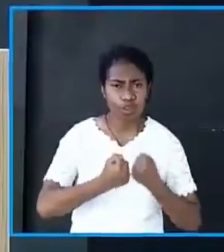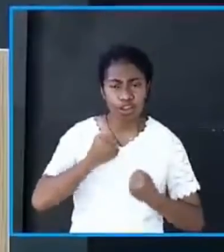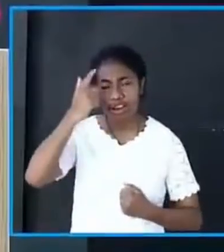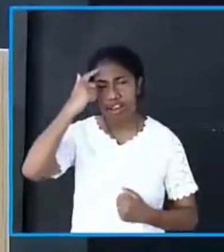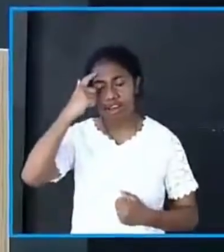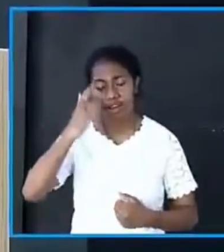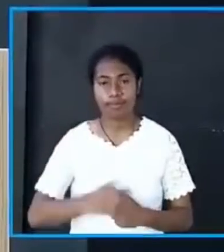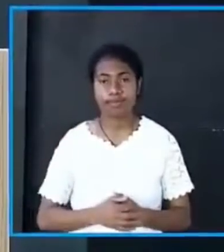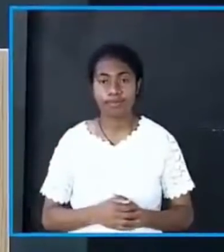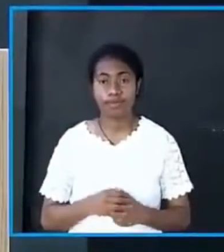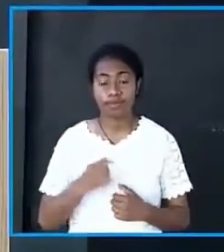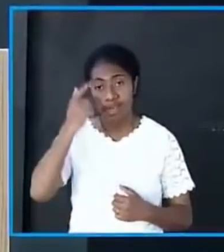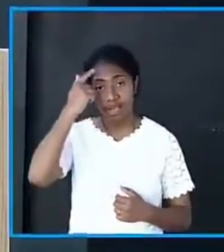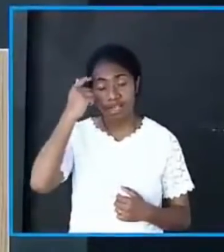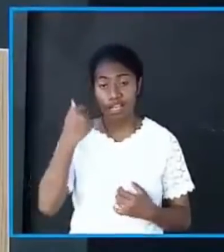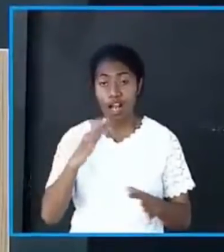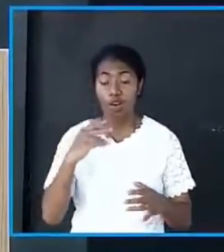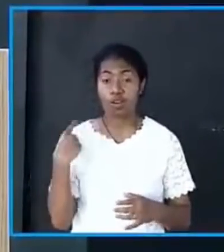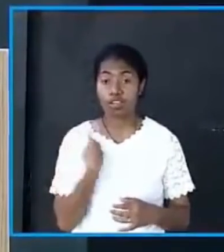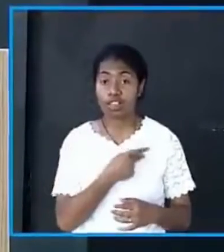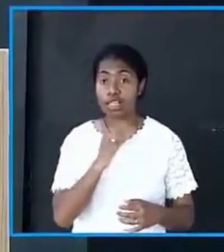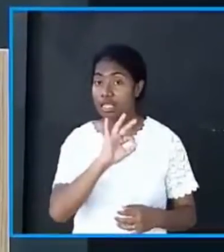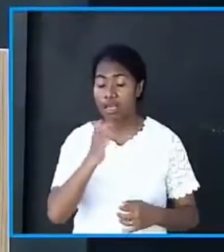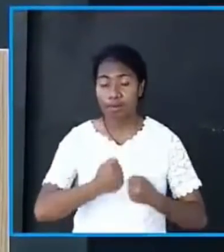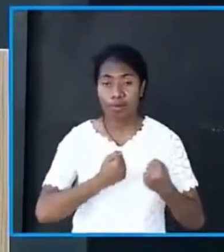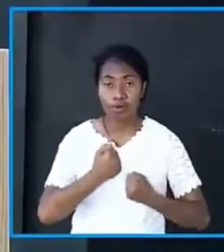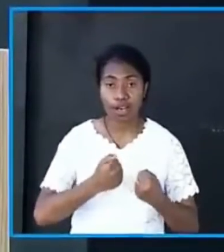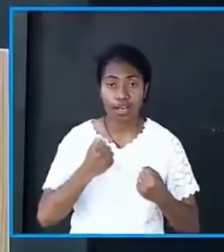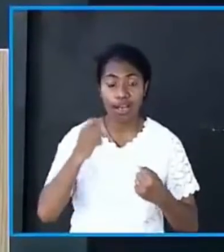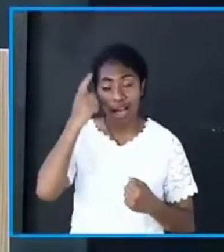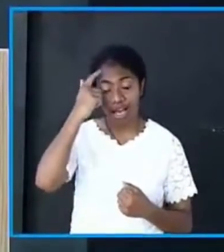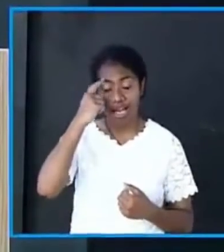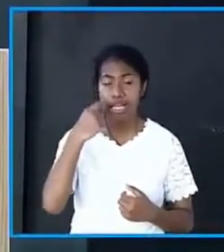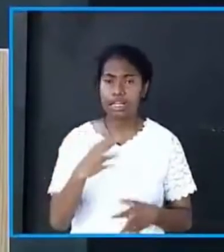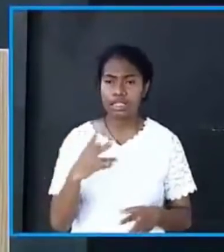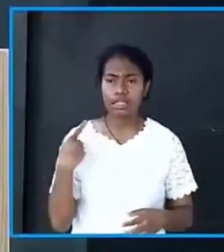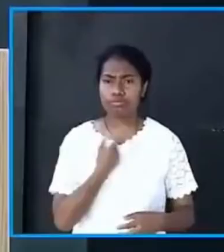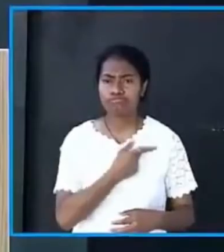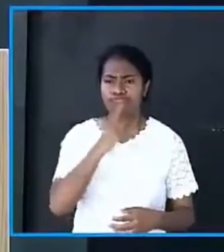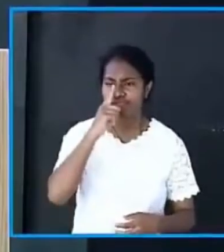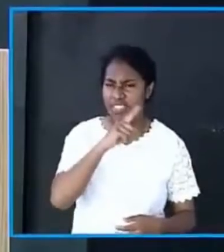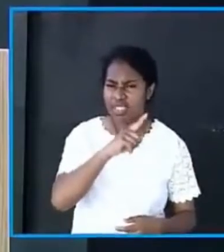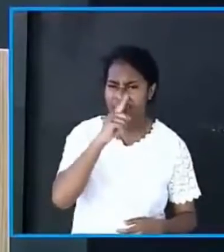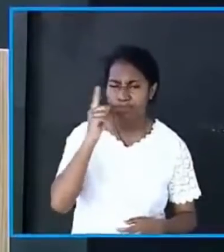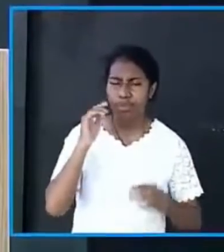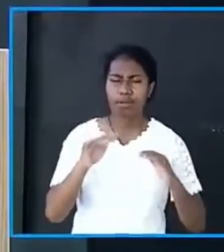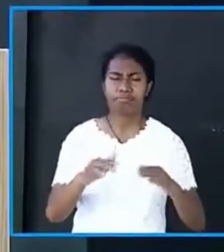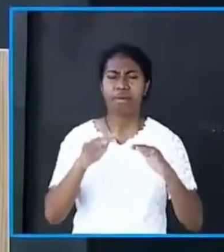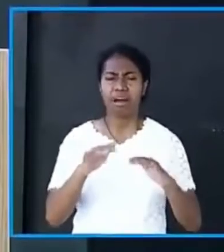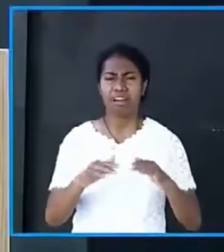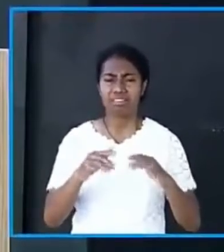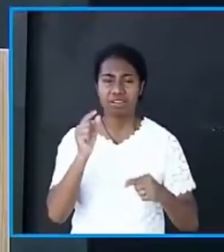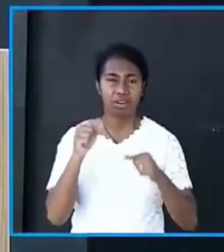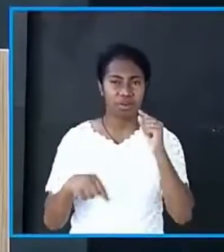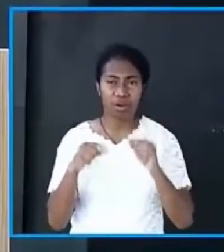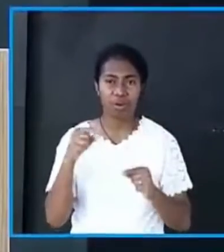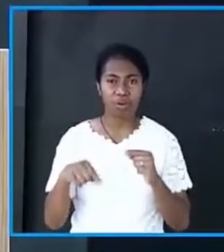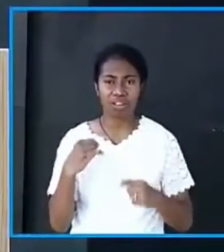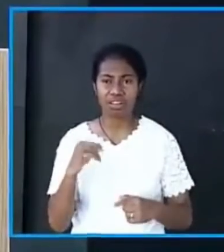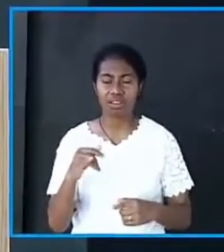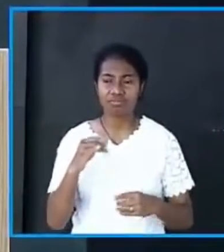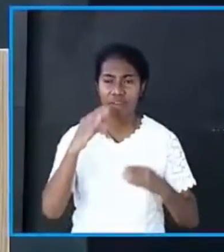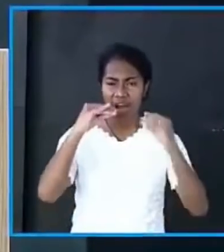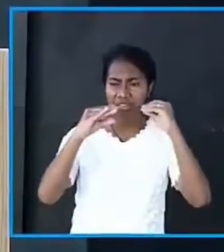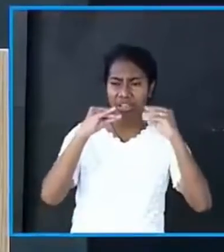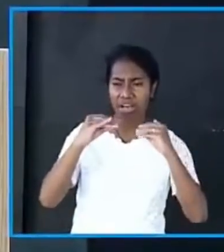Hai kamu tidak pergunakan agak itu matanya bisa ditipu oleh banyak orang dengan ajaran yang aneh-aneh